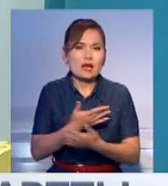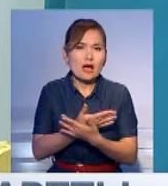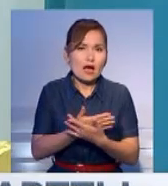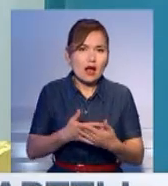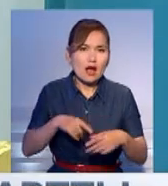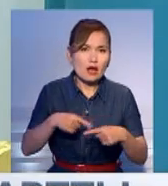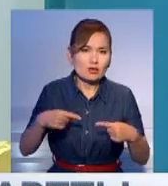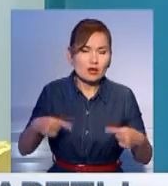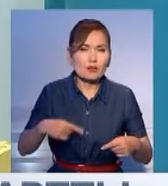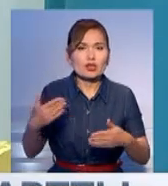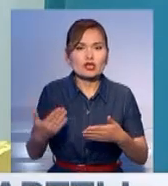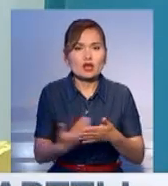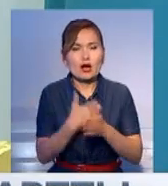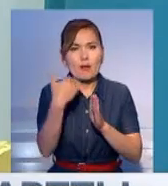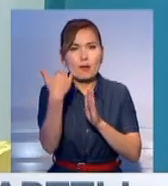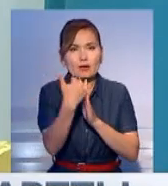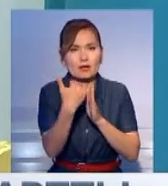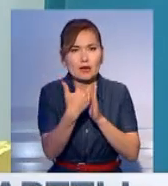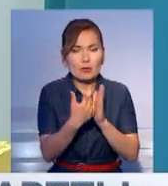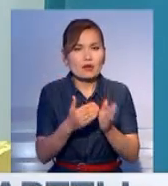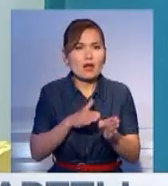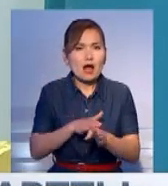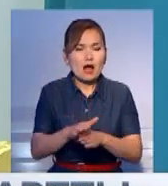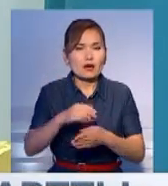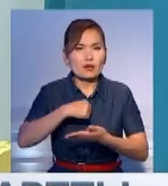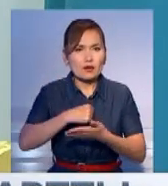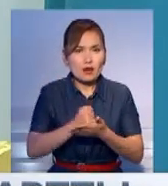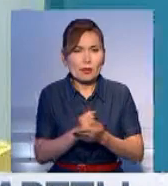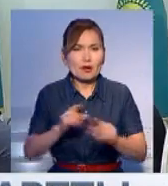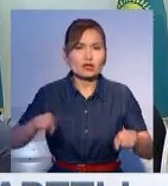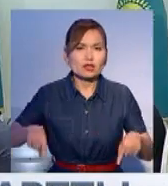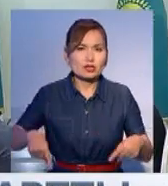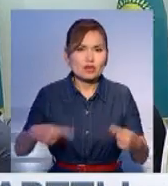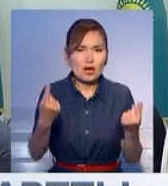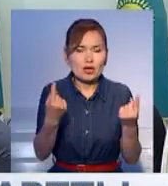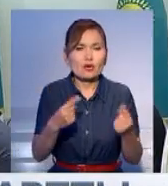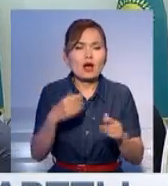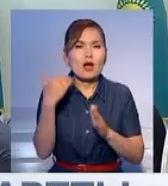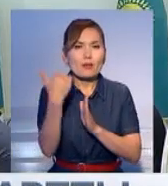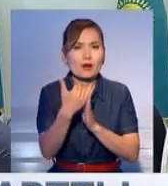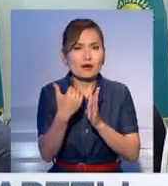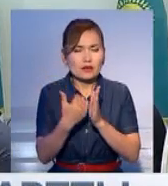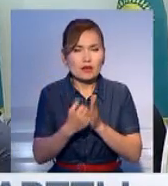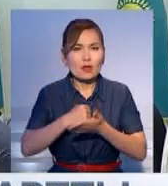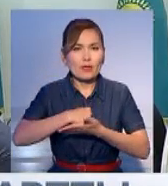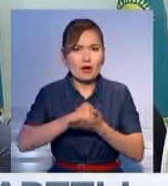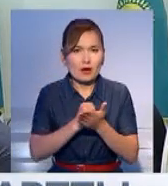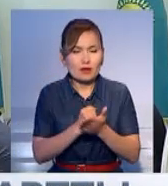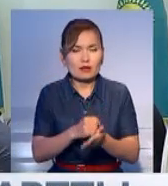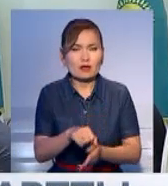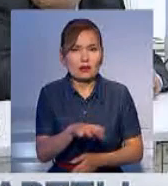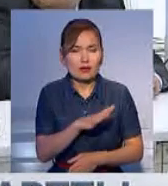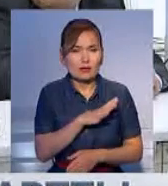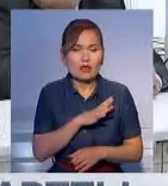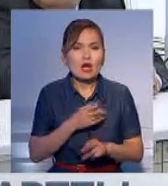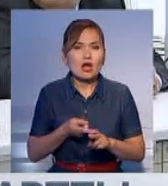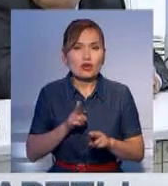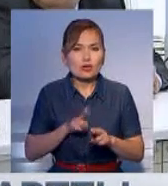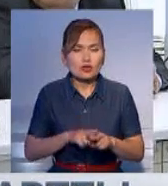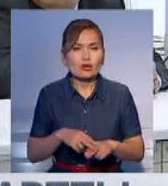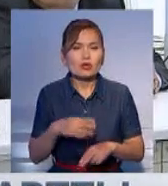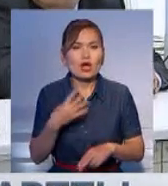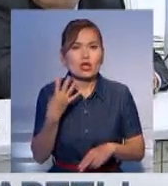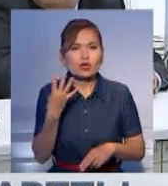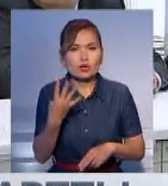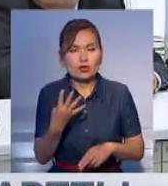жаңа бағдарламаларды қабылдап атымыз. Жаңғыру бағдарламасын қабылдадық, өзіңіз білесіздер. Оның алдында